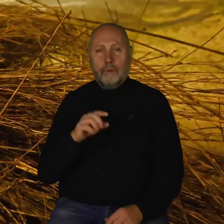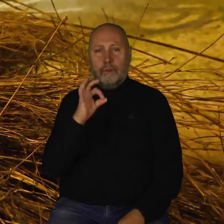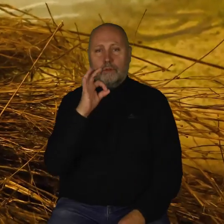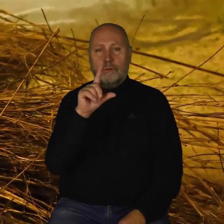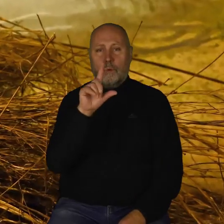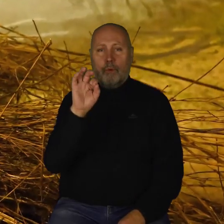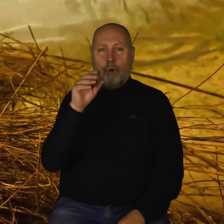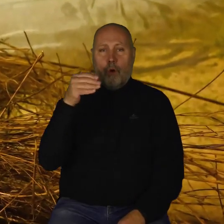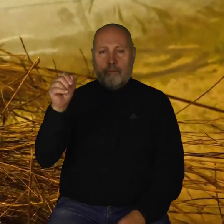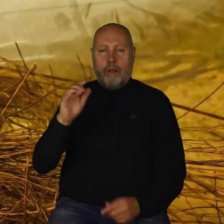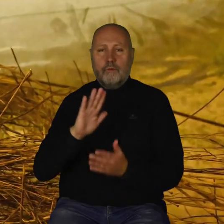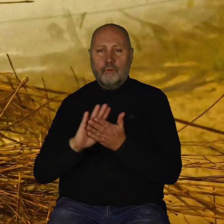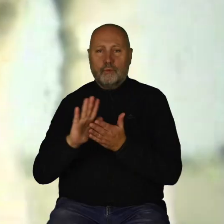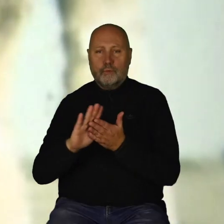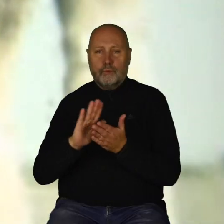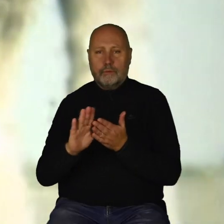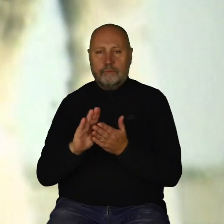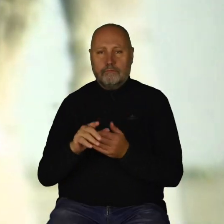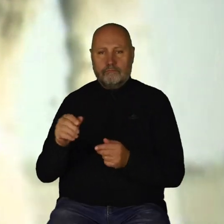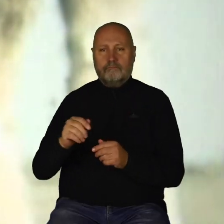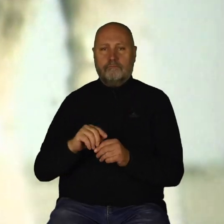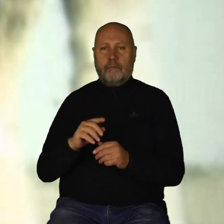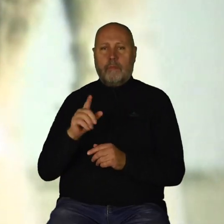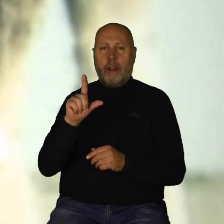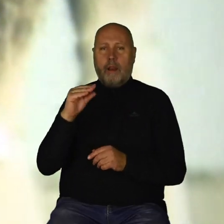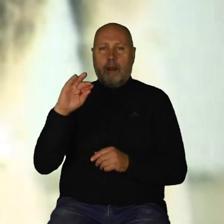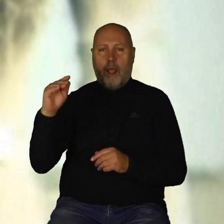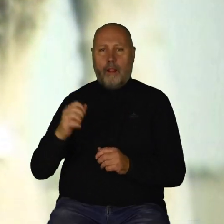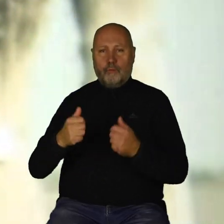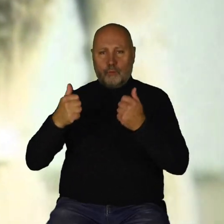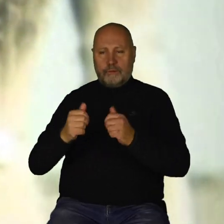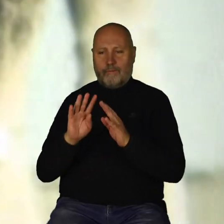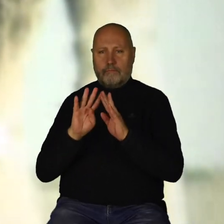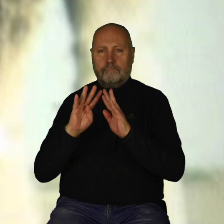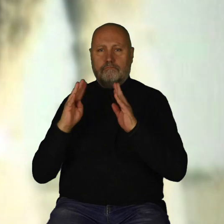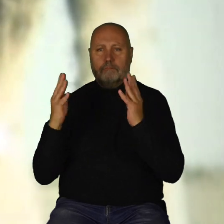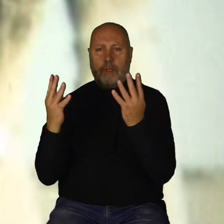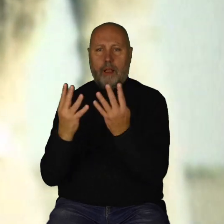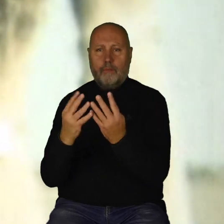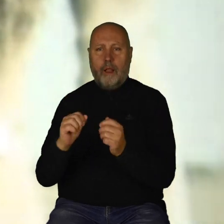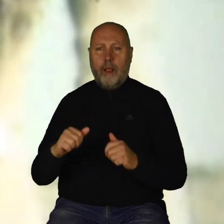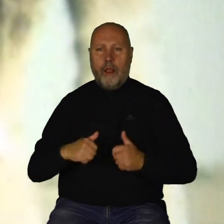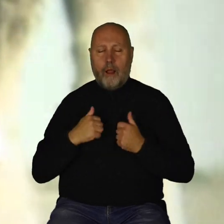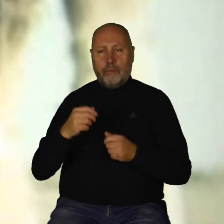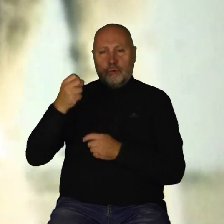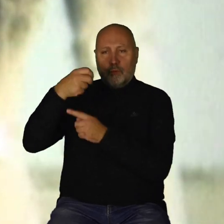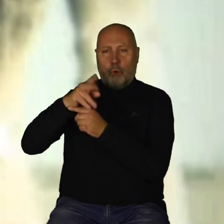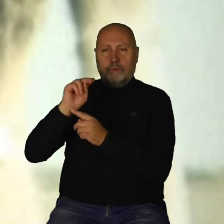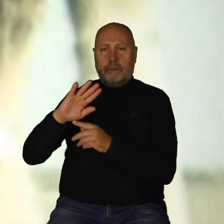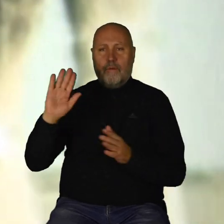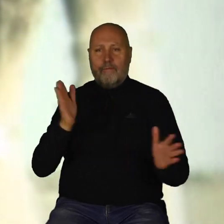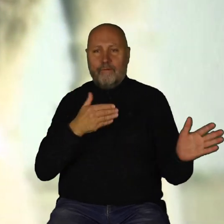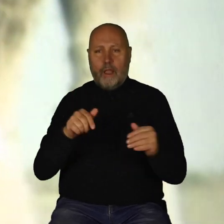słomę wysuszyć ustawiano len w kaptury aby sł